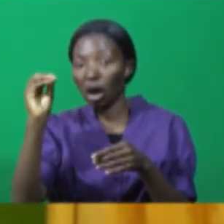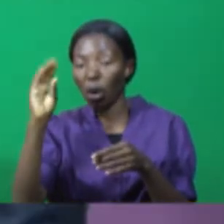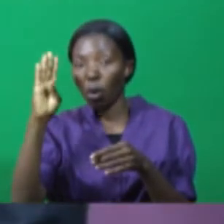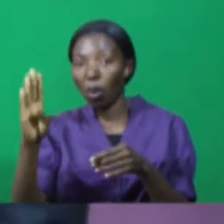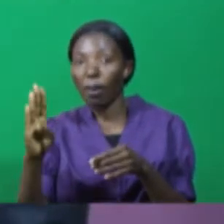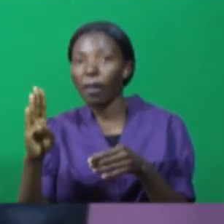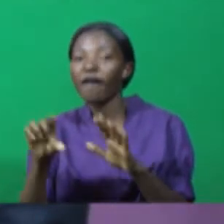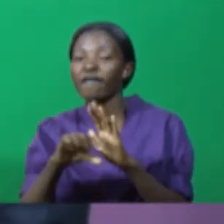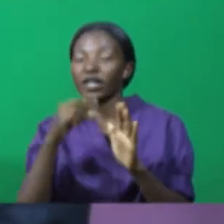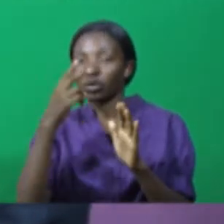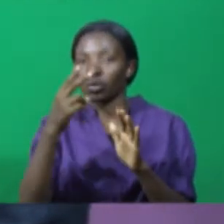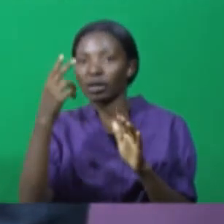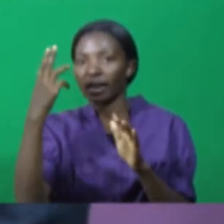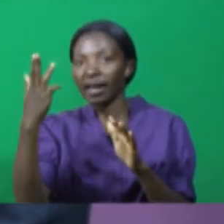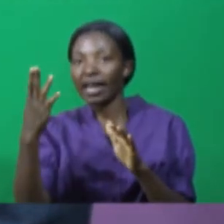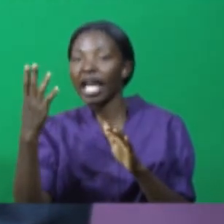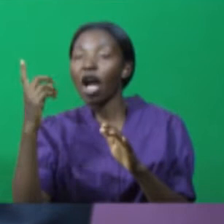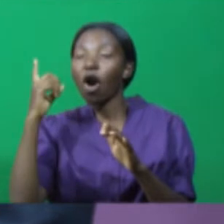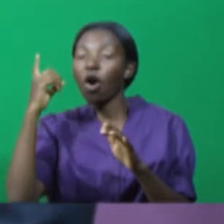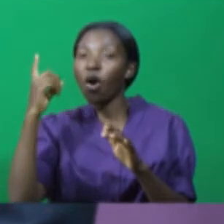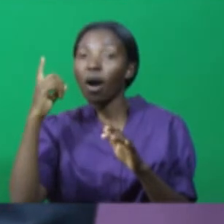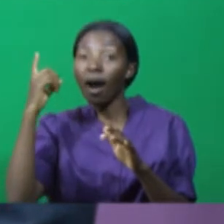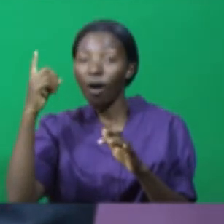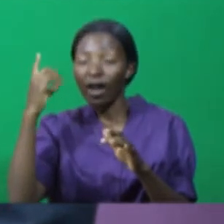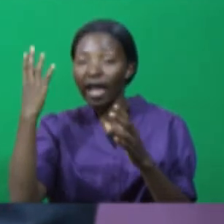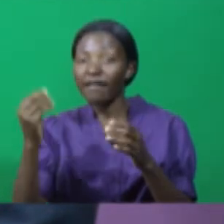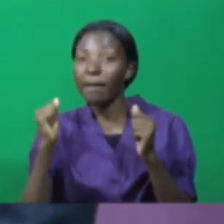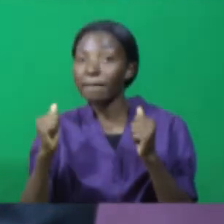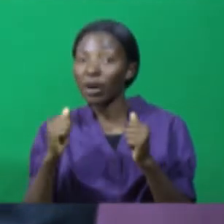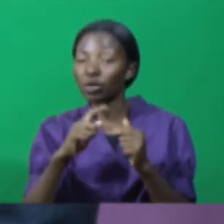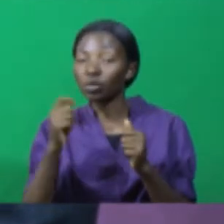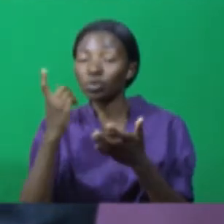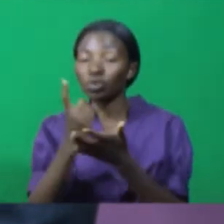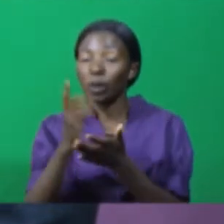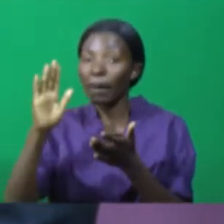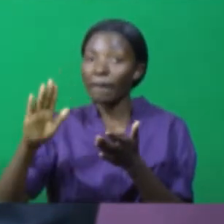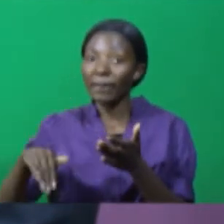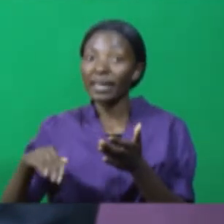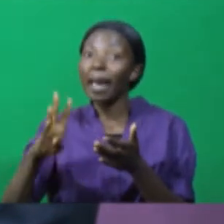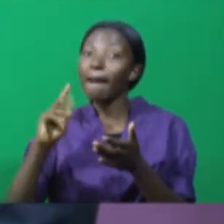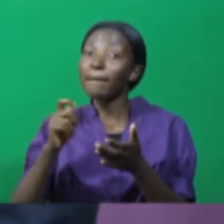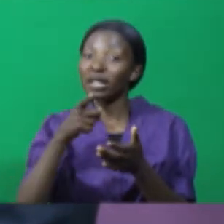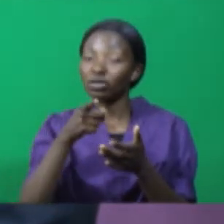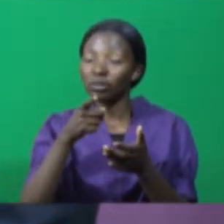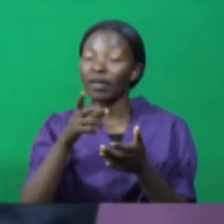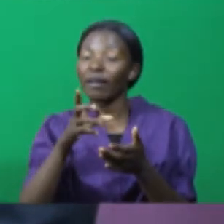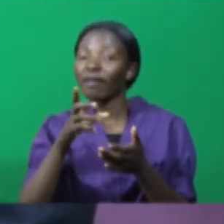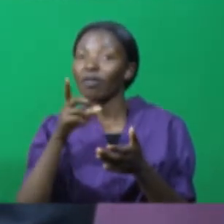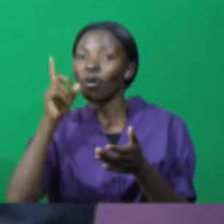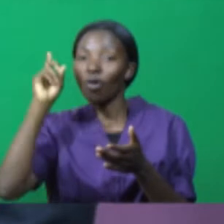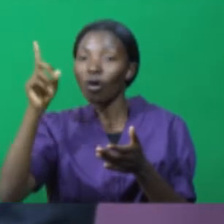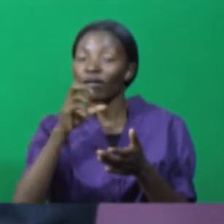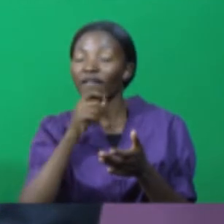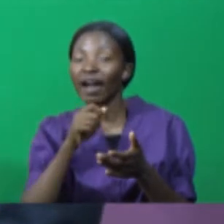30. Ndine simba paruoko rwangu rwekukuitira zvakaipa. Asi Mwari wababa vako wakataura nenu